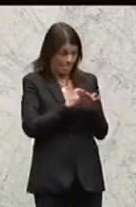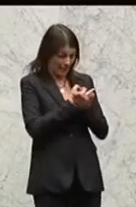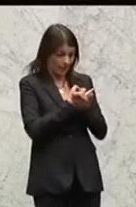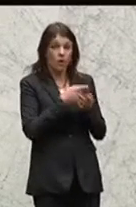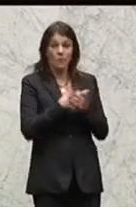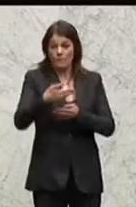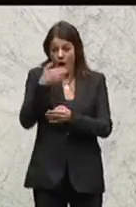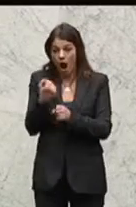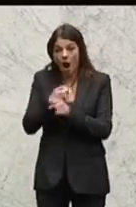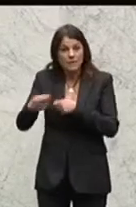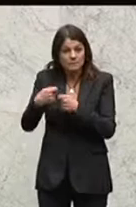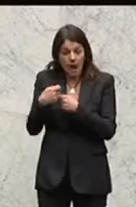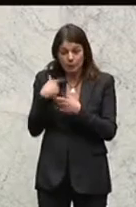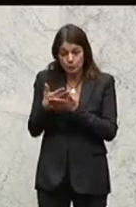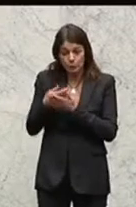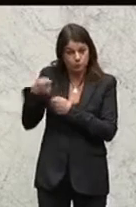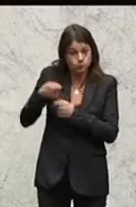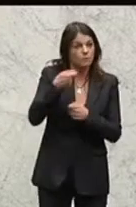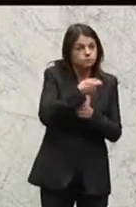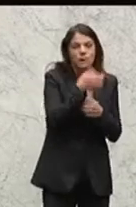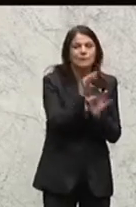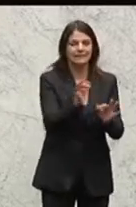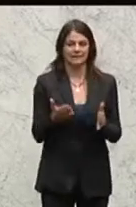den Arbeitsmarkt investieren.